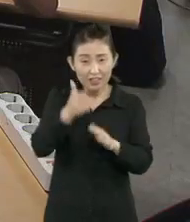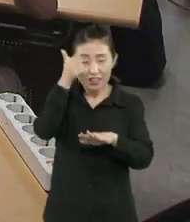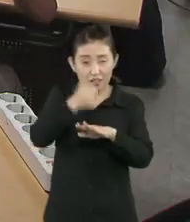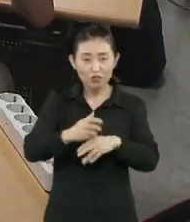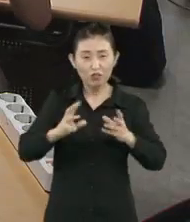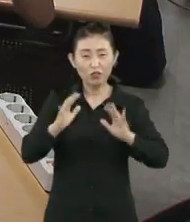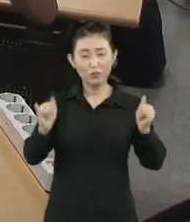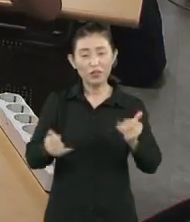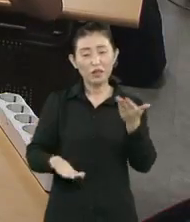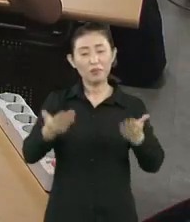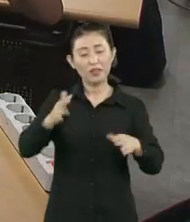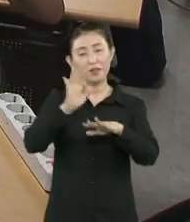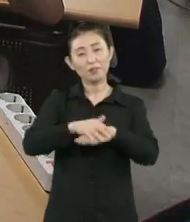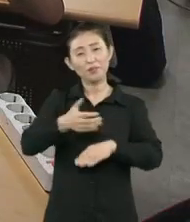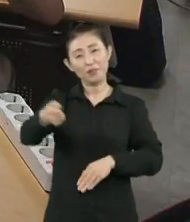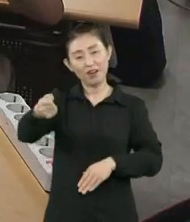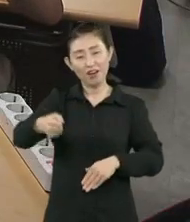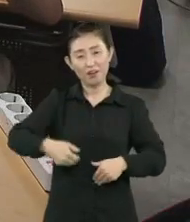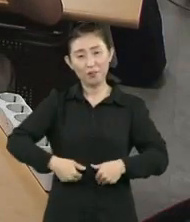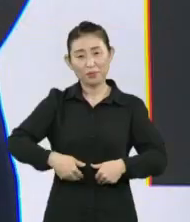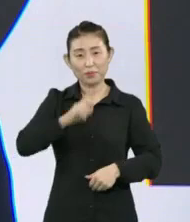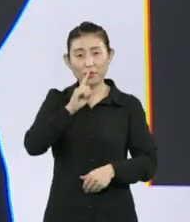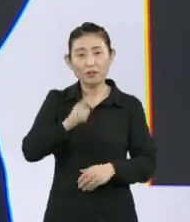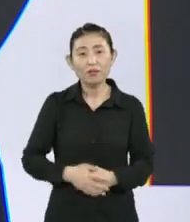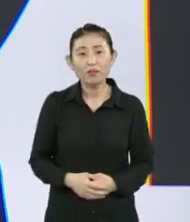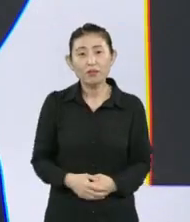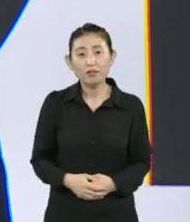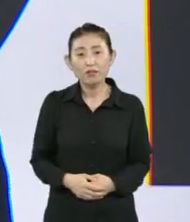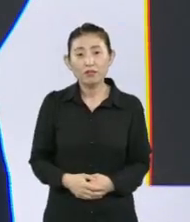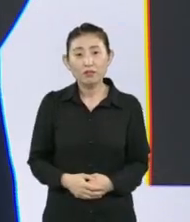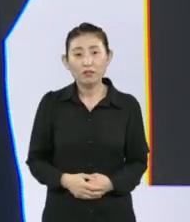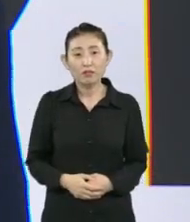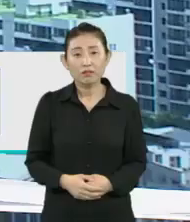국민들의 판단이 설 것으로 본다고 말했습니다